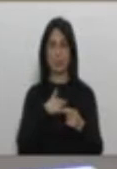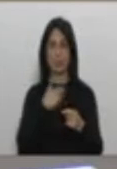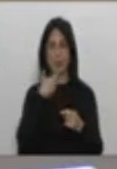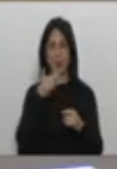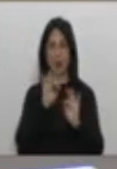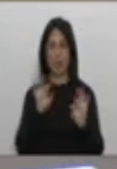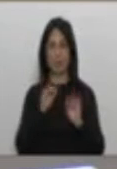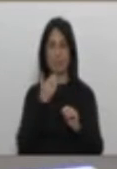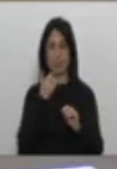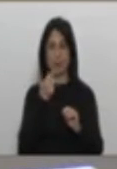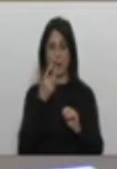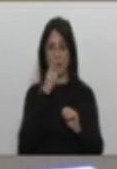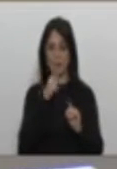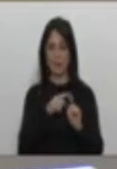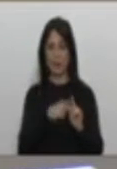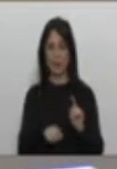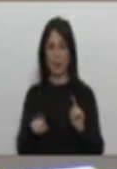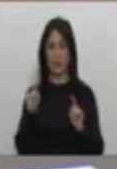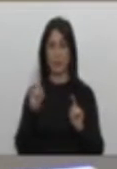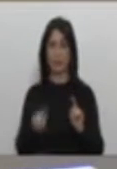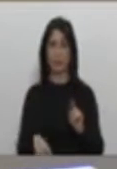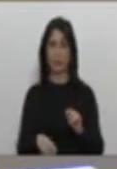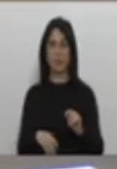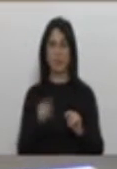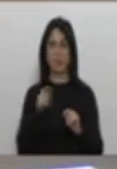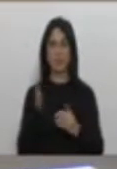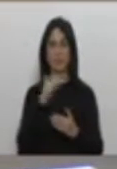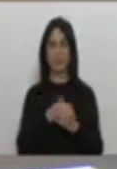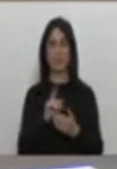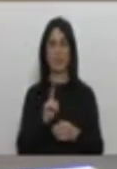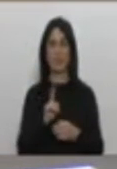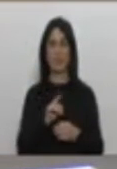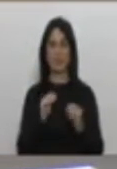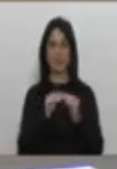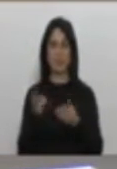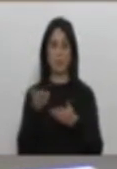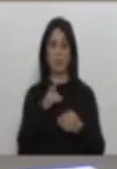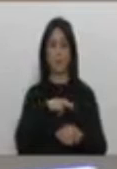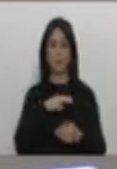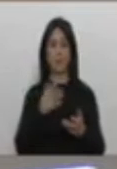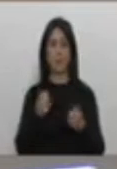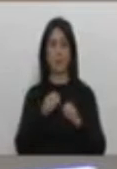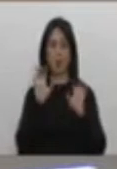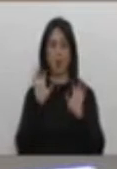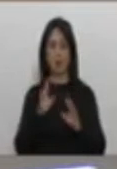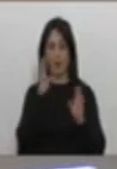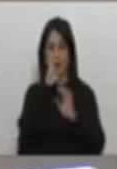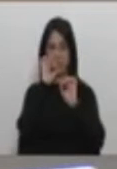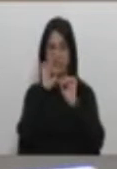რომ ბოლო რამოდენიმე თვის განმავლობაში, მას შემდეგ რაც მეათე მოწვევის პარლამენტმა მიიღო კანონი